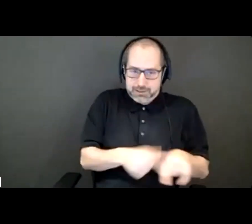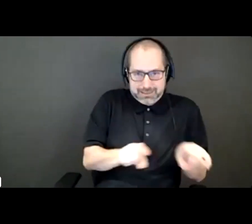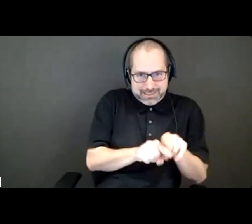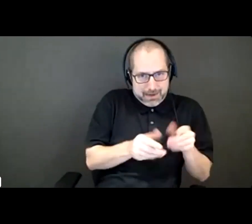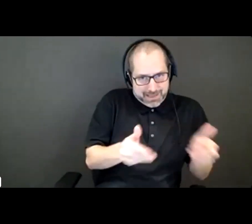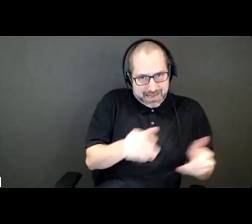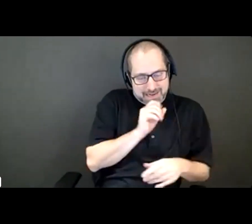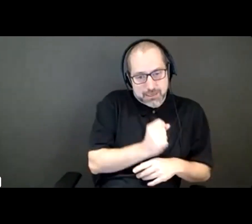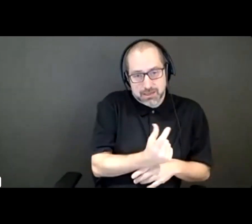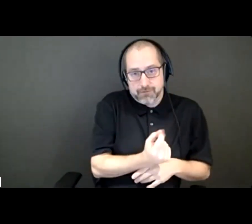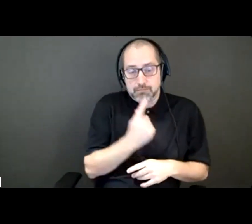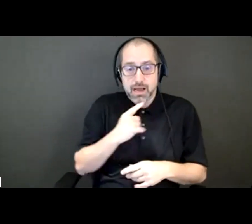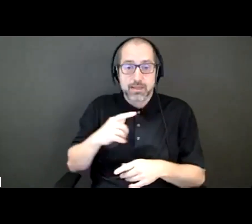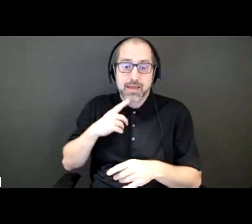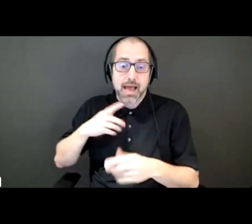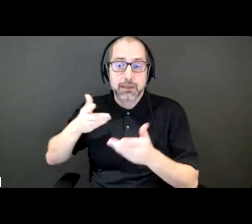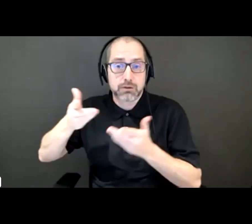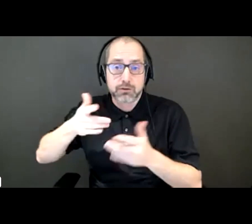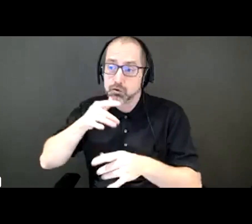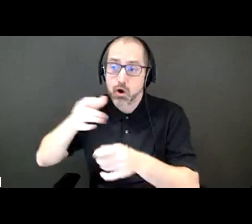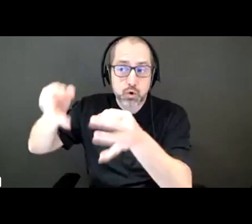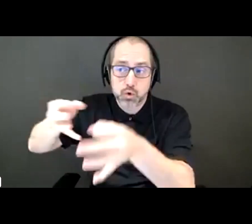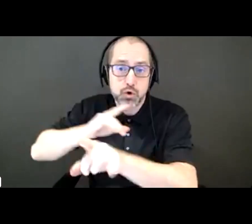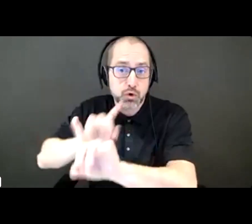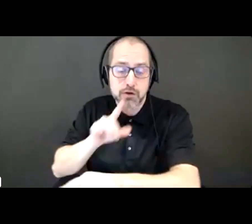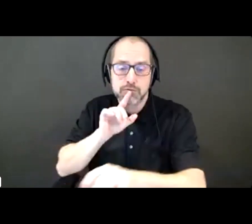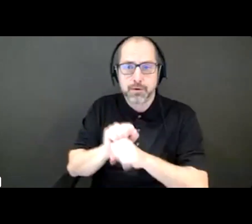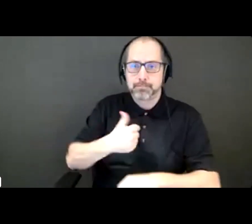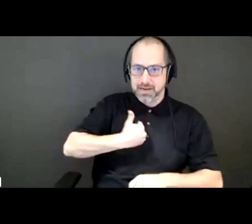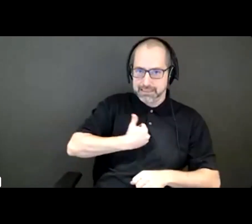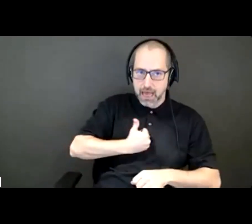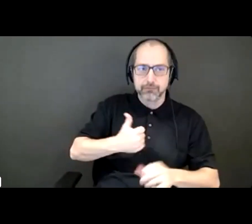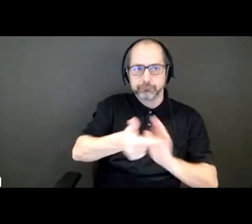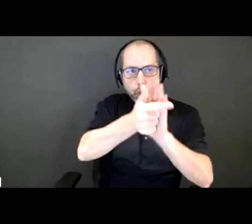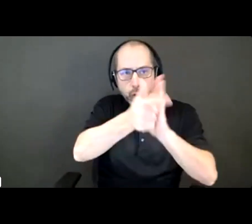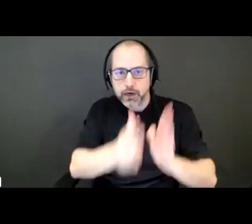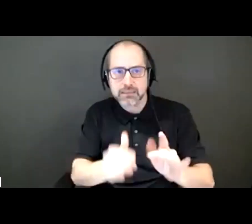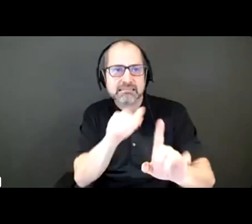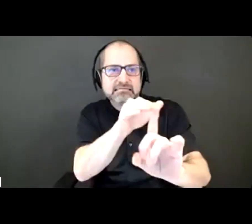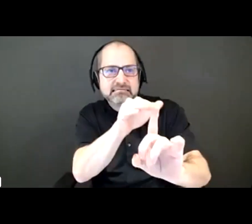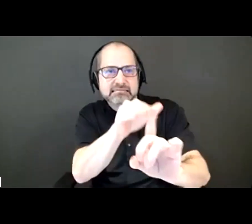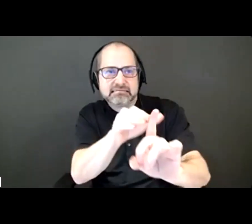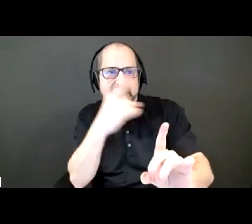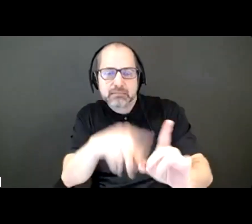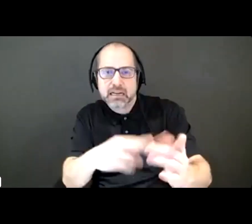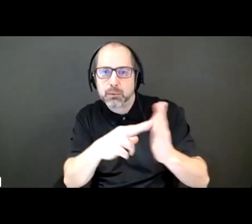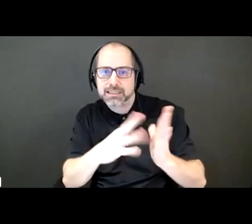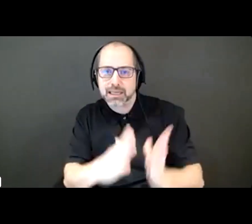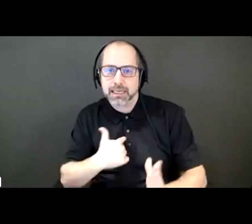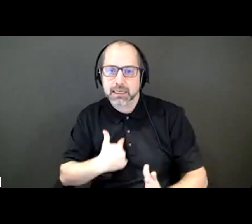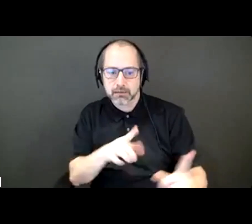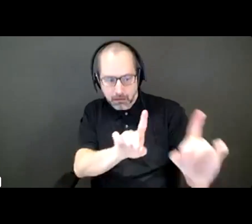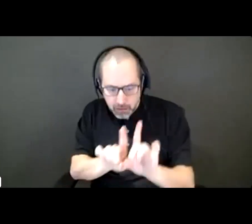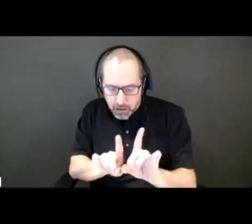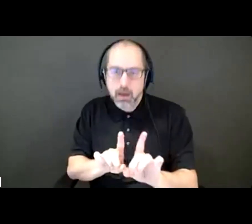ça a fait la même chose et en fait c'est moi qui ai du contacter une un cabinet d'avocat et trouver un avocat mais